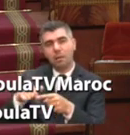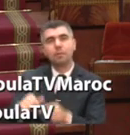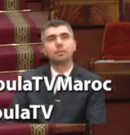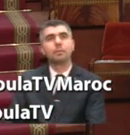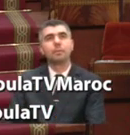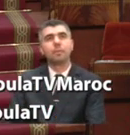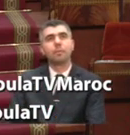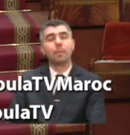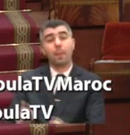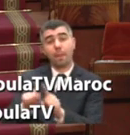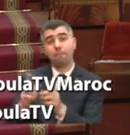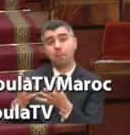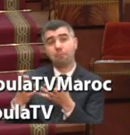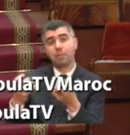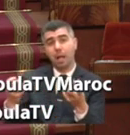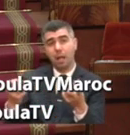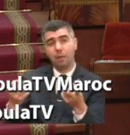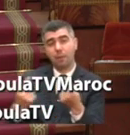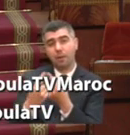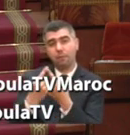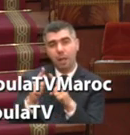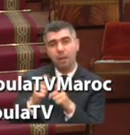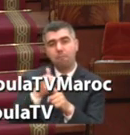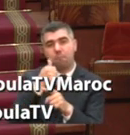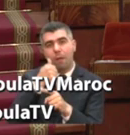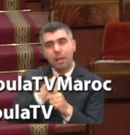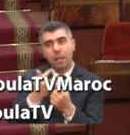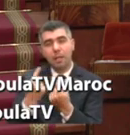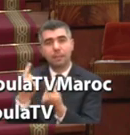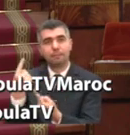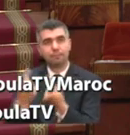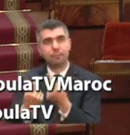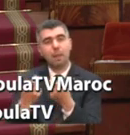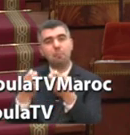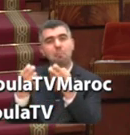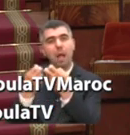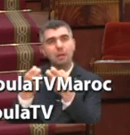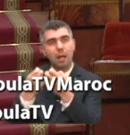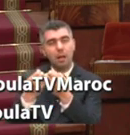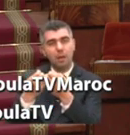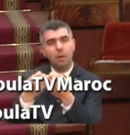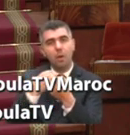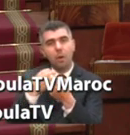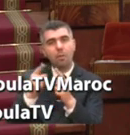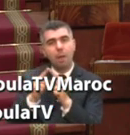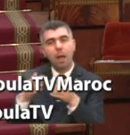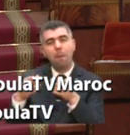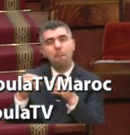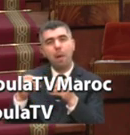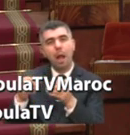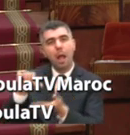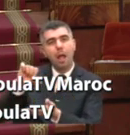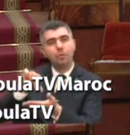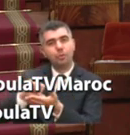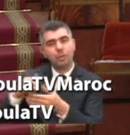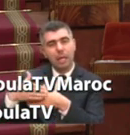اللي واحد العدد ديال الممارسات تتمارس. ونعطيك مثال ما وقع في إقليم شيشوا. لذلك